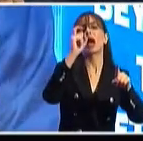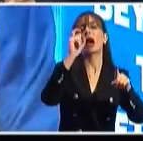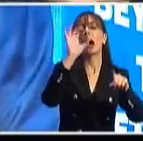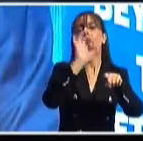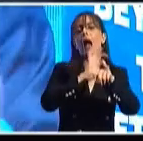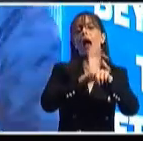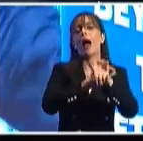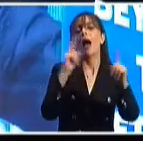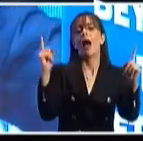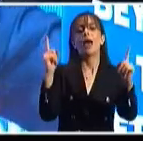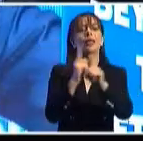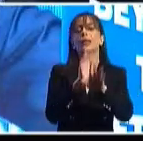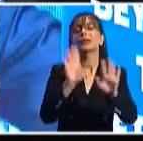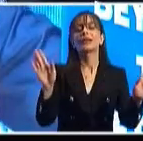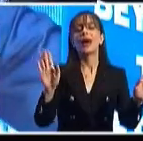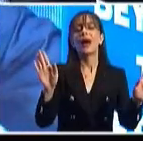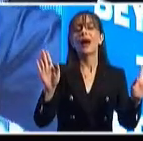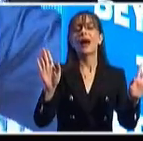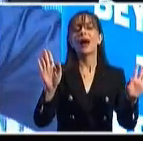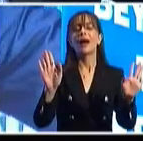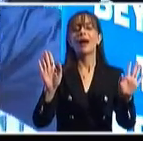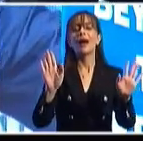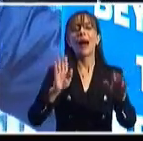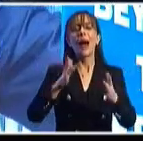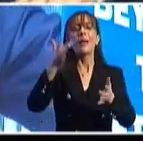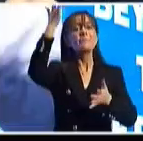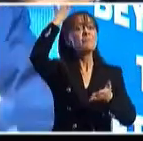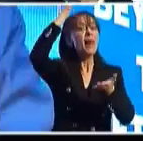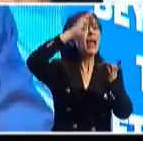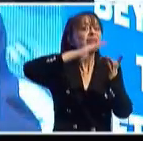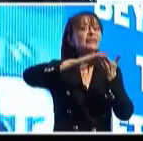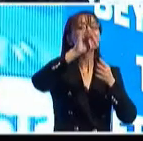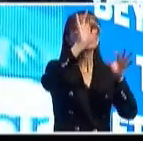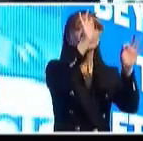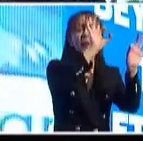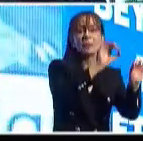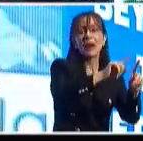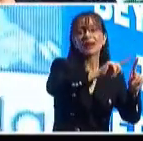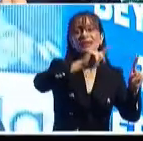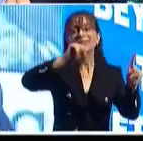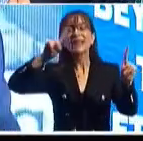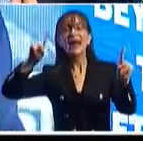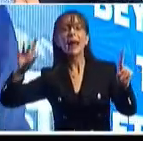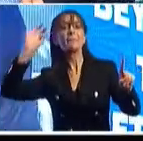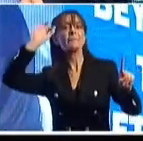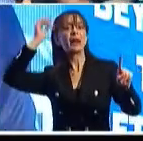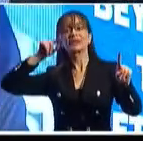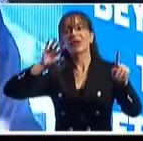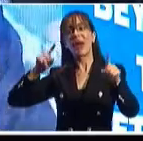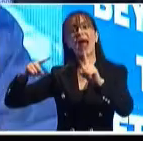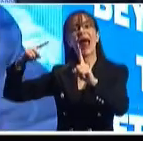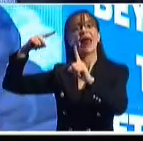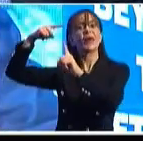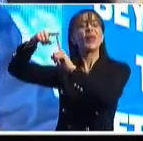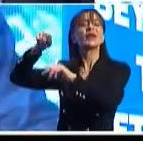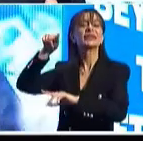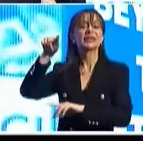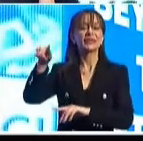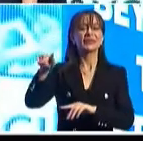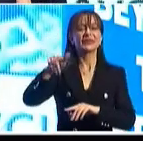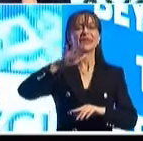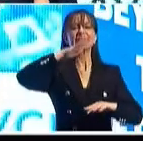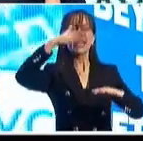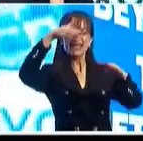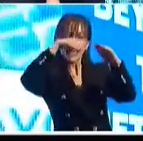39 dakika. 39 dakikada Beylikdüzü'nden Bakırköy'e ulaşabileceksiniz. Yine denizin